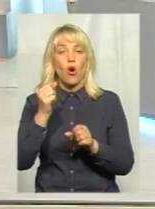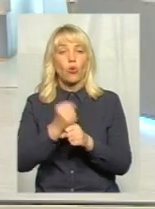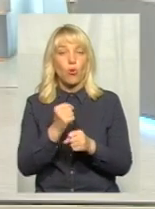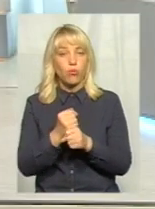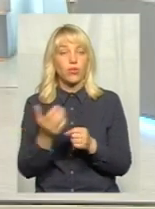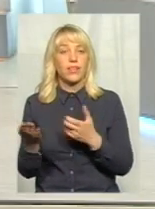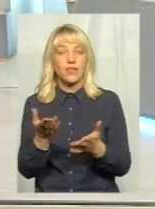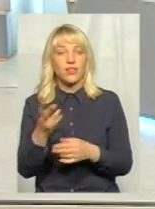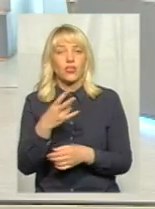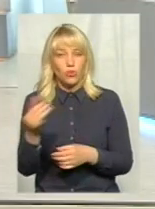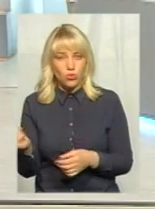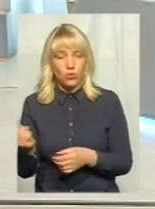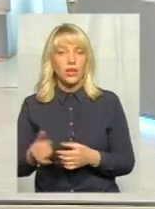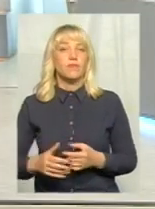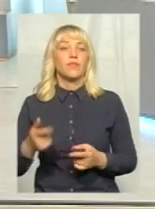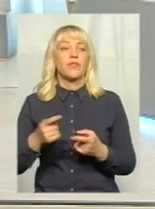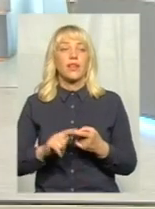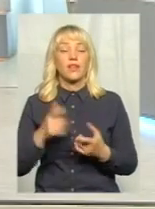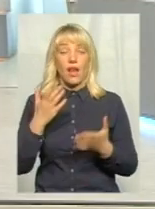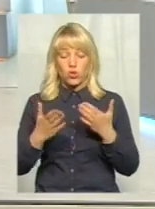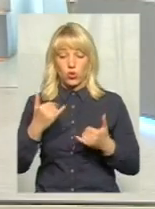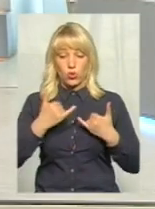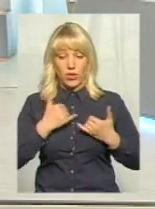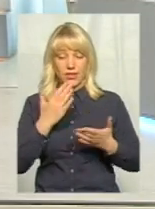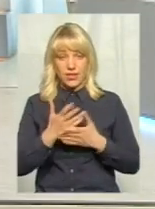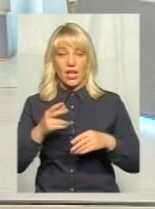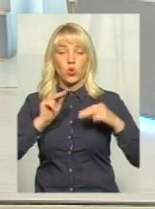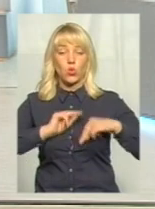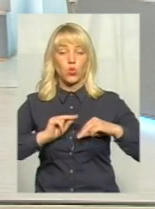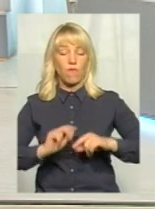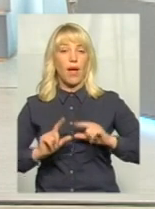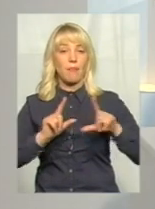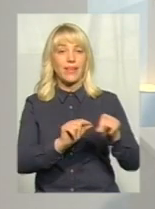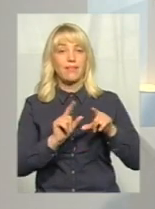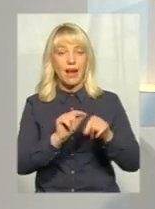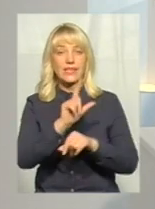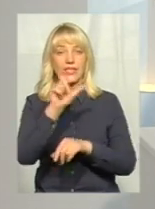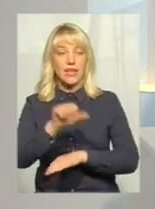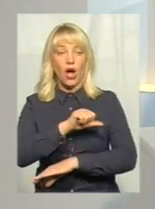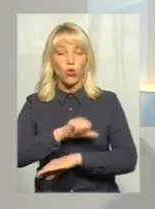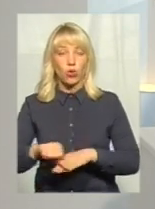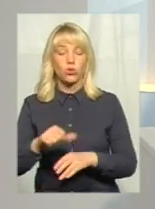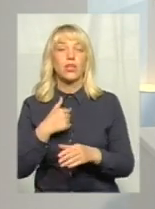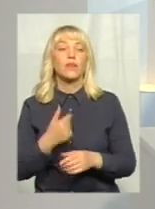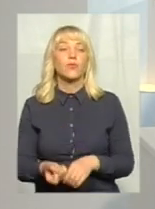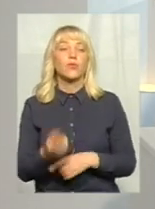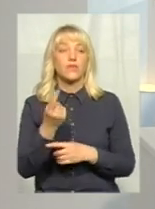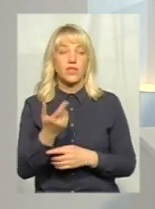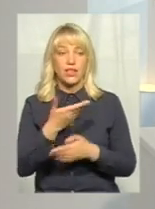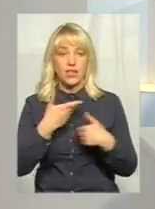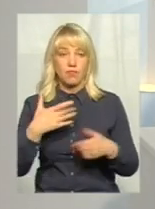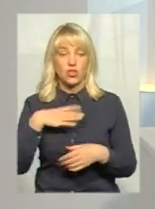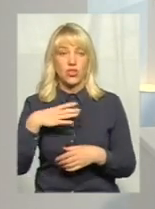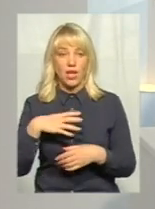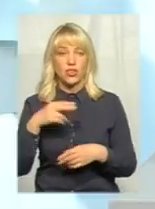питання. Якщо в нас є трудова міграція там за кордон, то звідки нам тоді чекати трудових